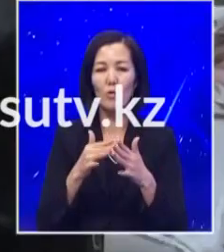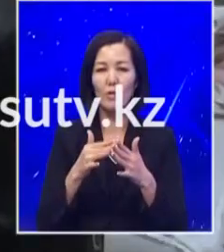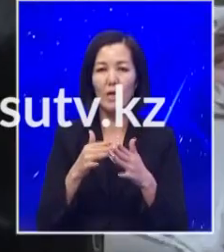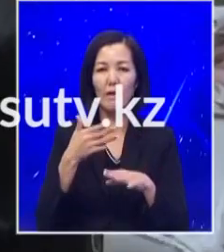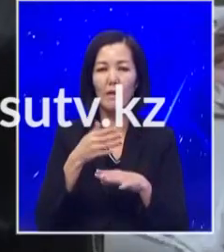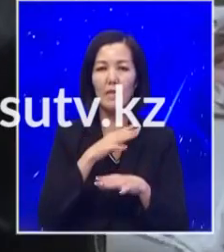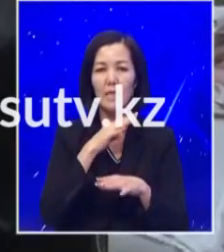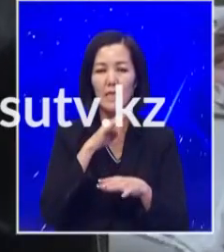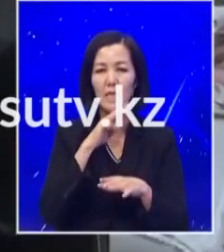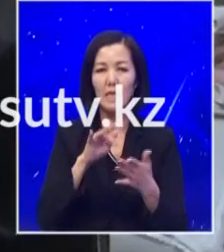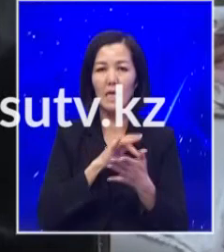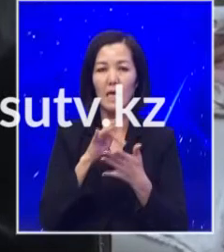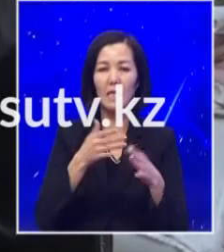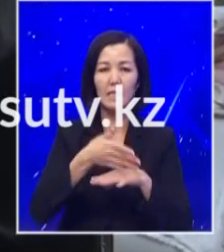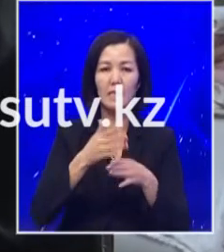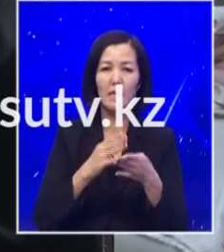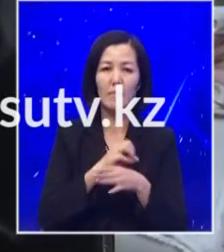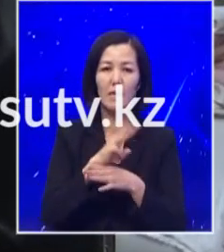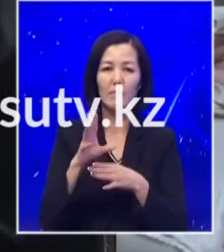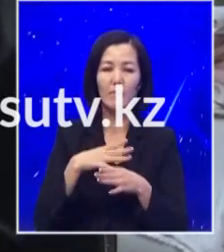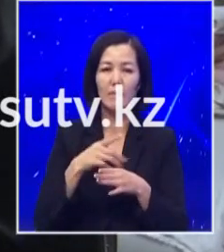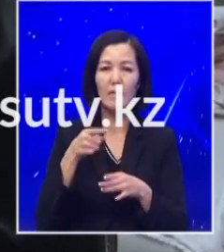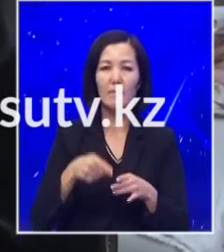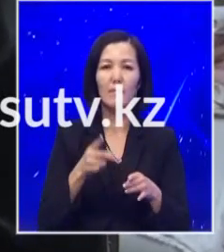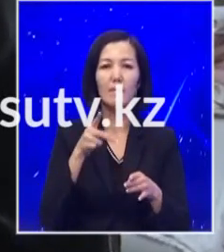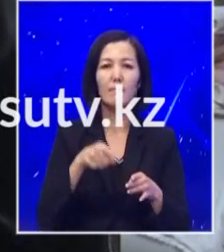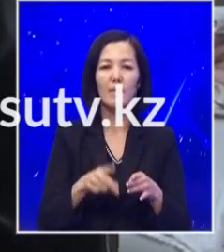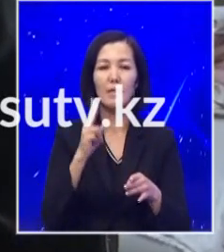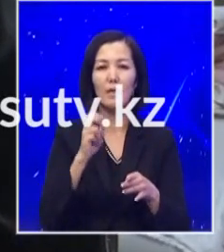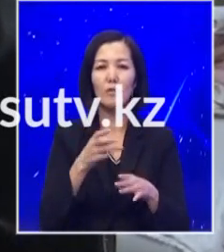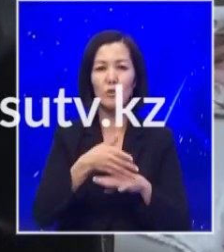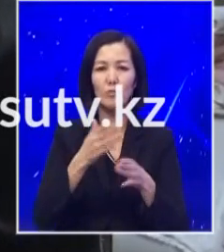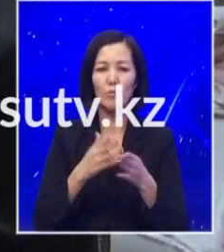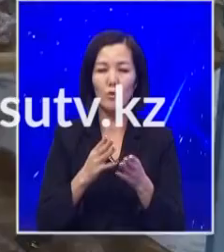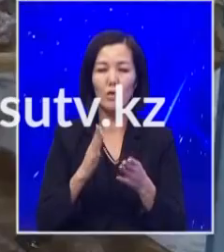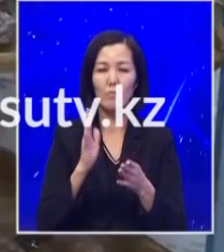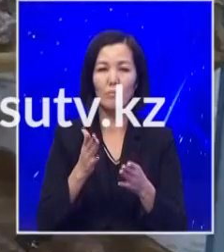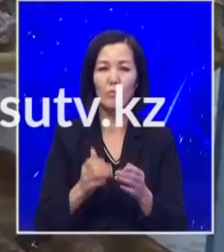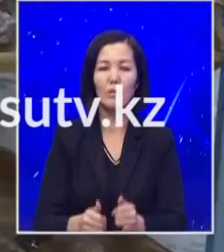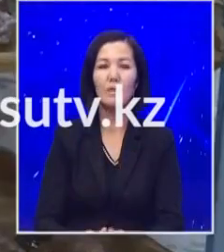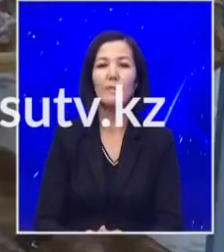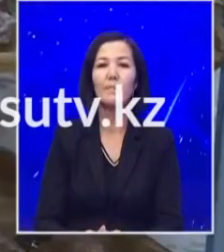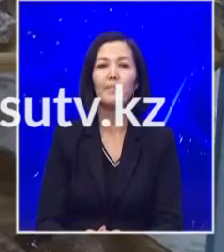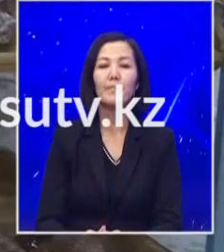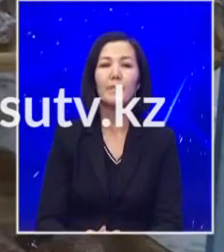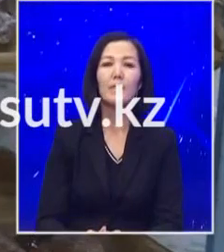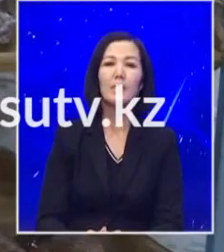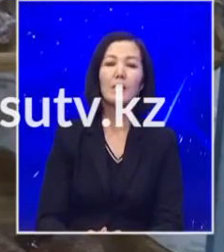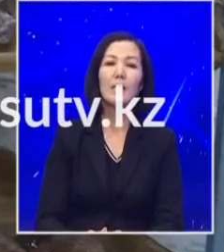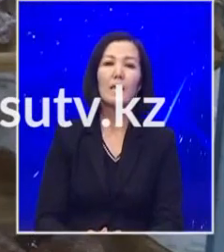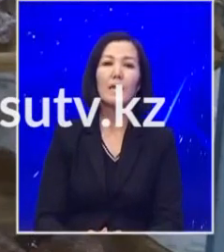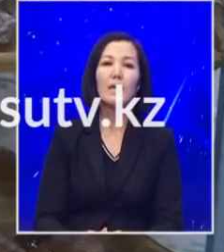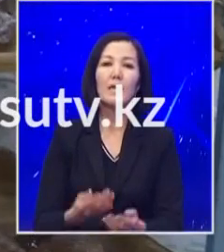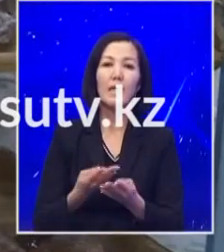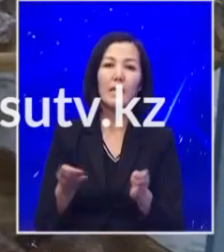Текелі қаласын нанмен қамтамасыз етіп отырмыз. Күніне 1200 булка нан шығарамыз. Бұл наубайханада карантин кезеңде